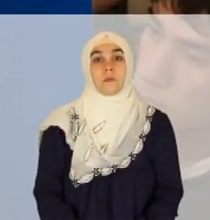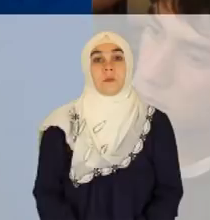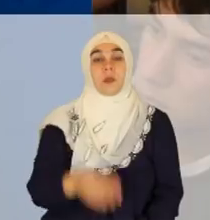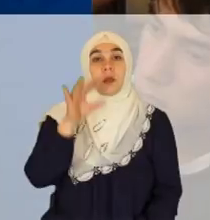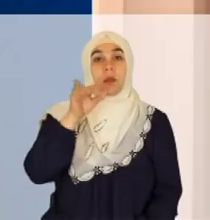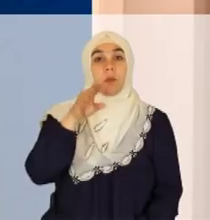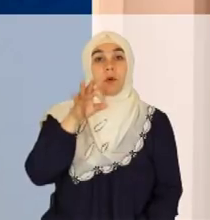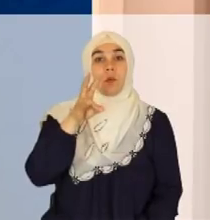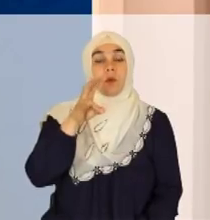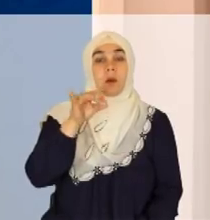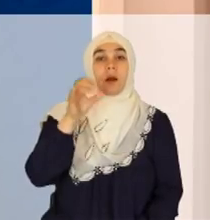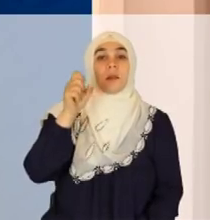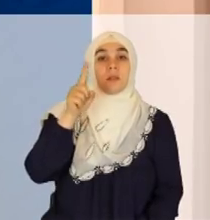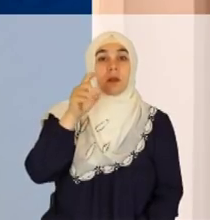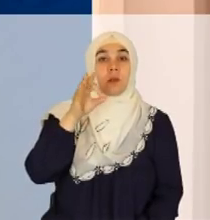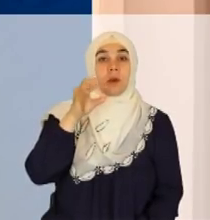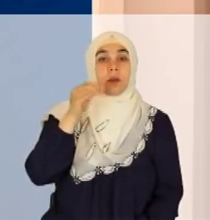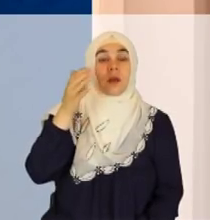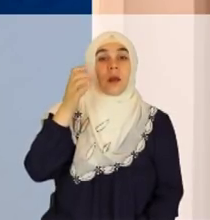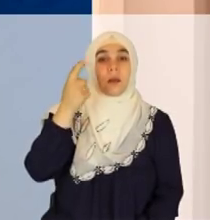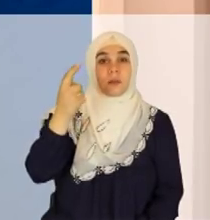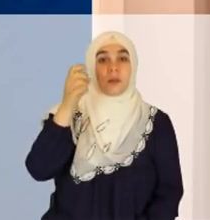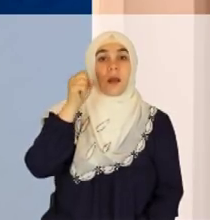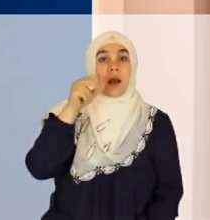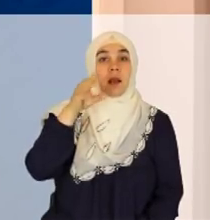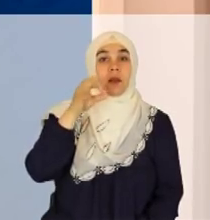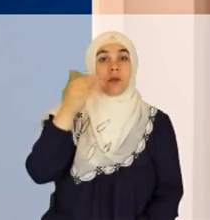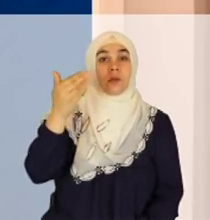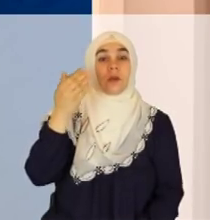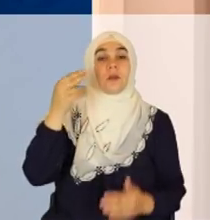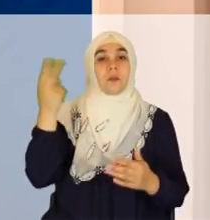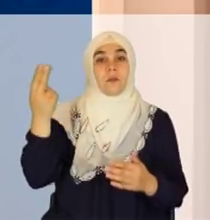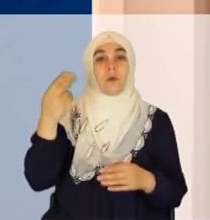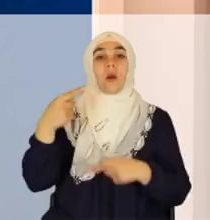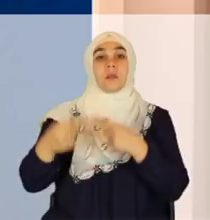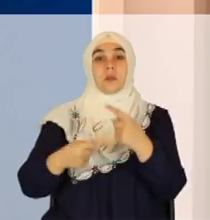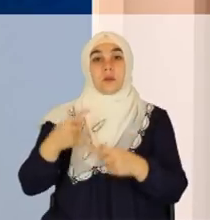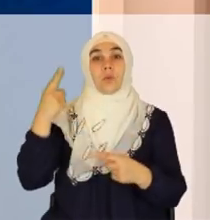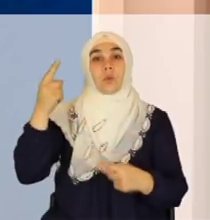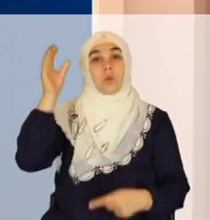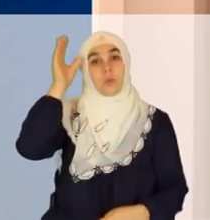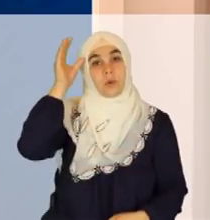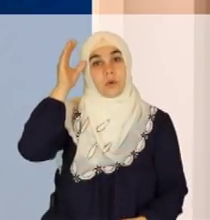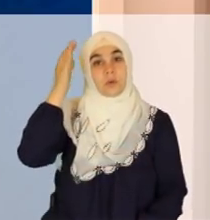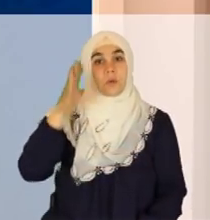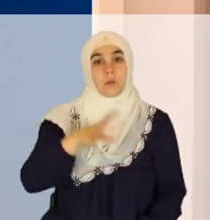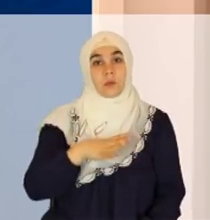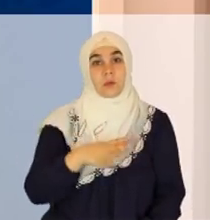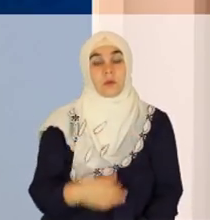İmam Ali Zeynül Abidin, Hazreti Ali radıyallahu anh'ın sülalesinden bugün ulu ve büyük zat,